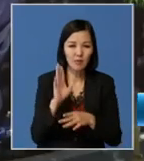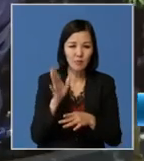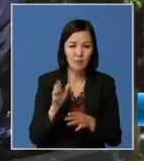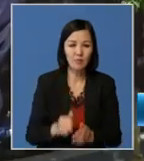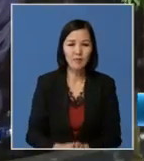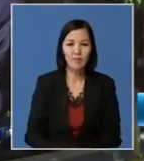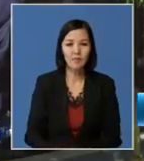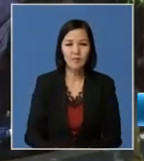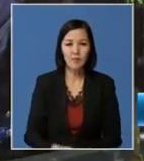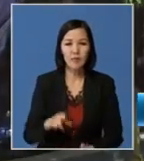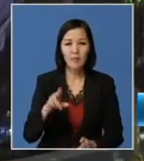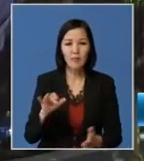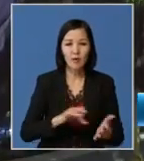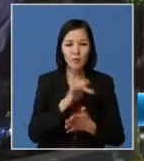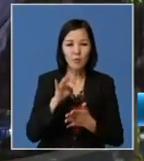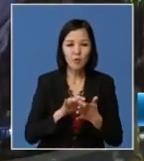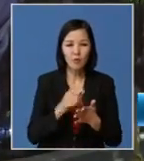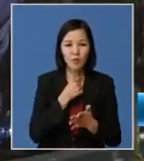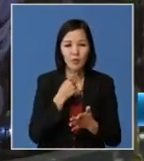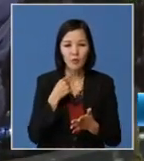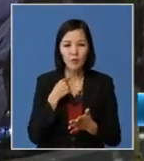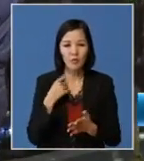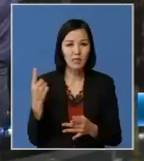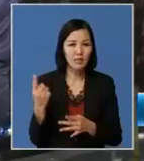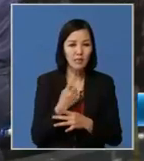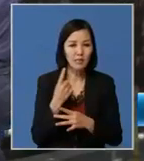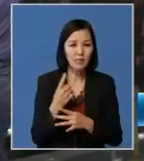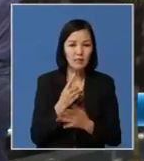По городу Талдыкурган единственный